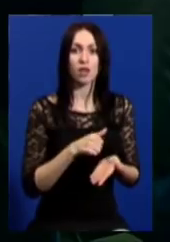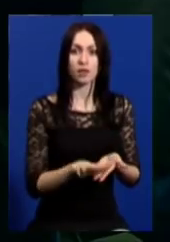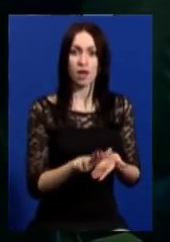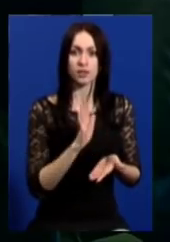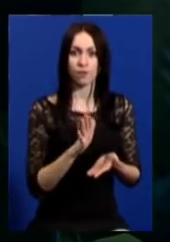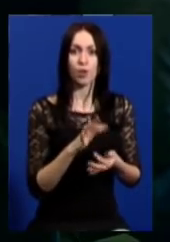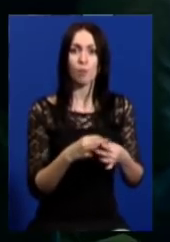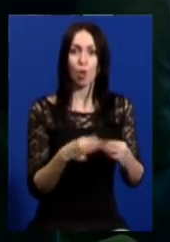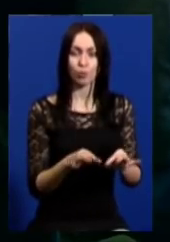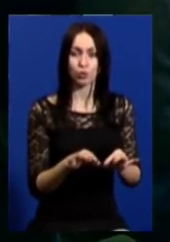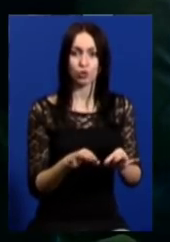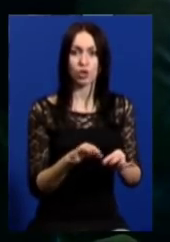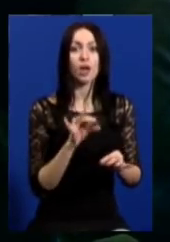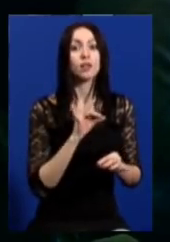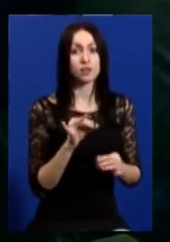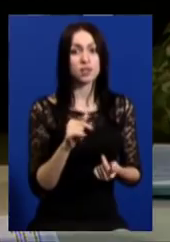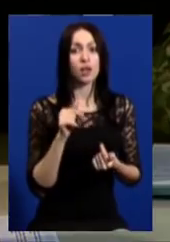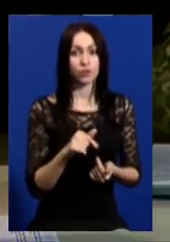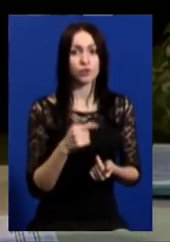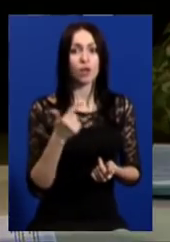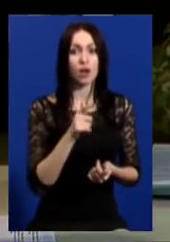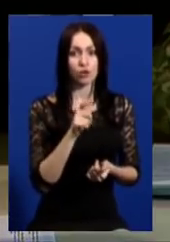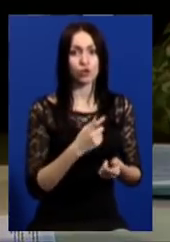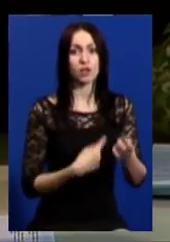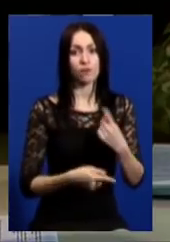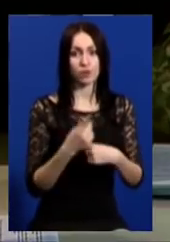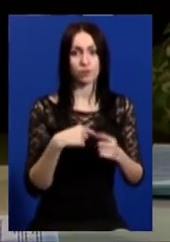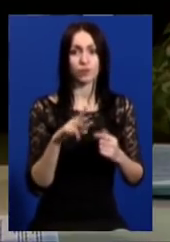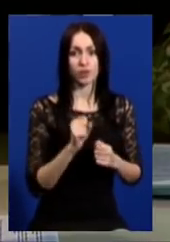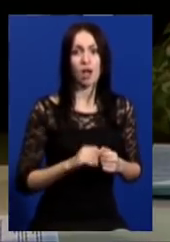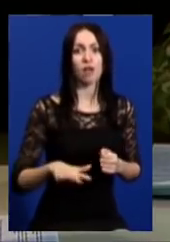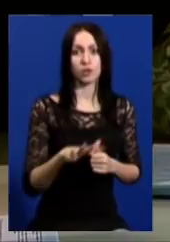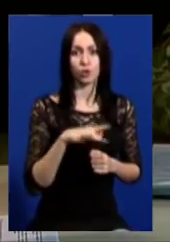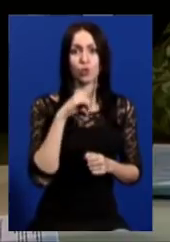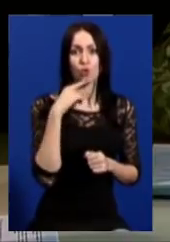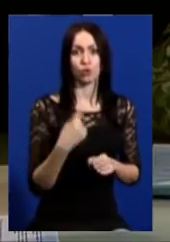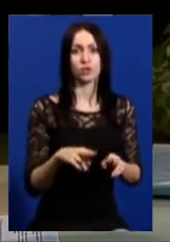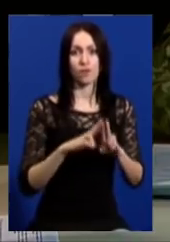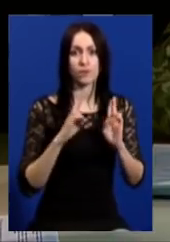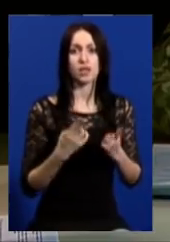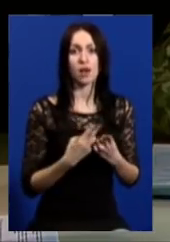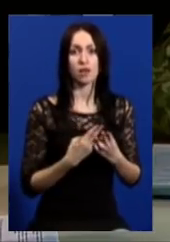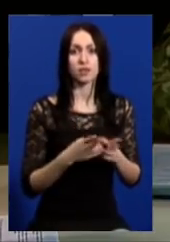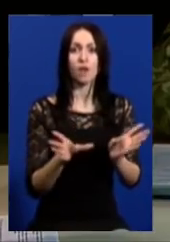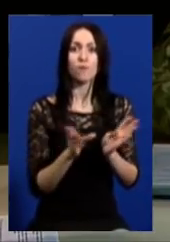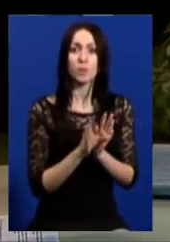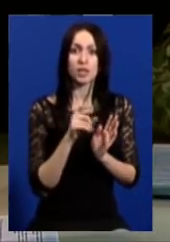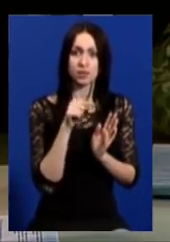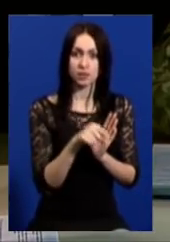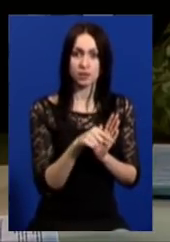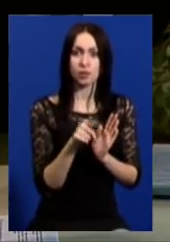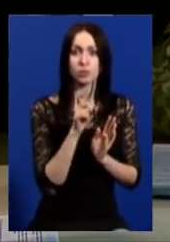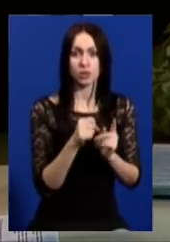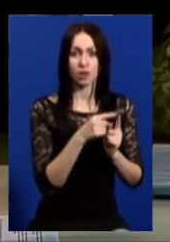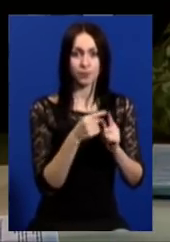пропуску», і, відповідно, громадянин повертається на територію Російської Федерації. Разом з тим, за